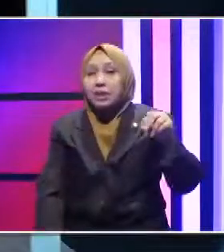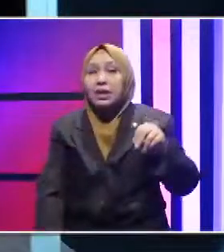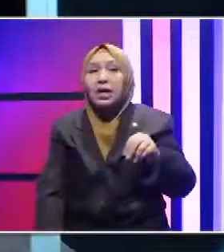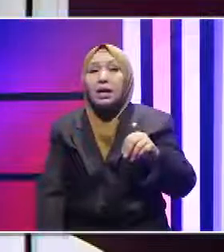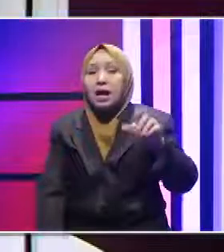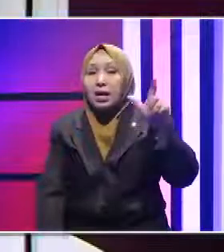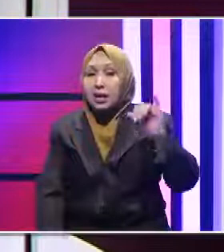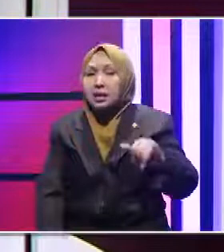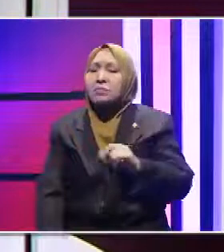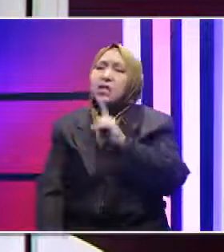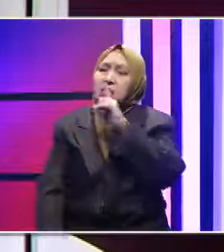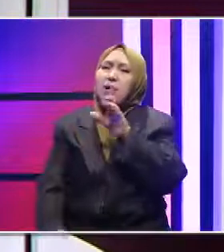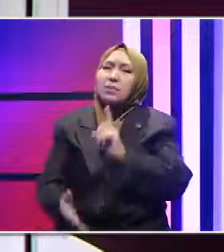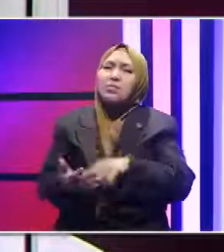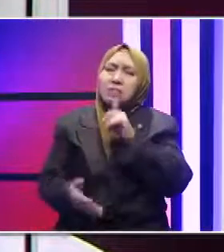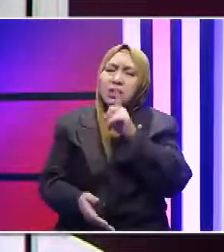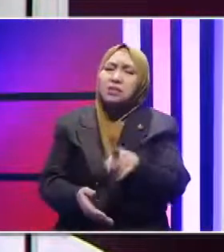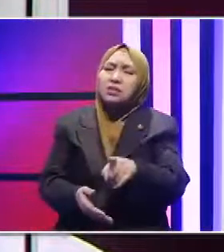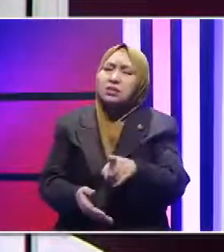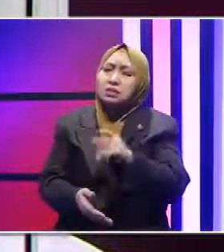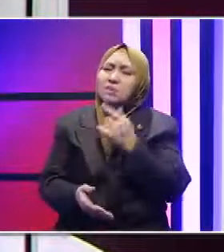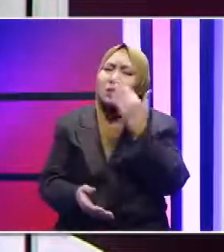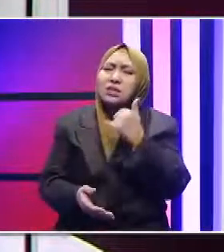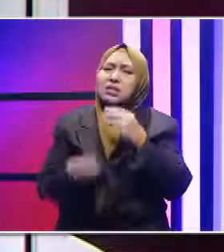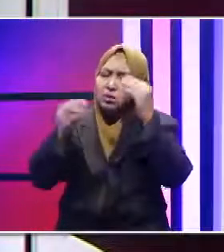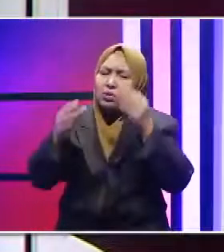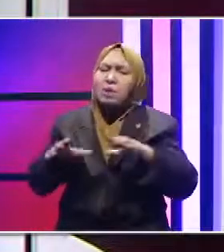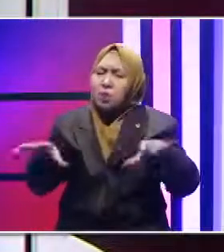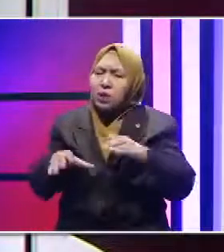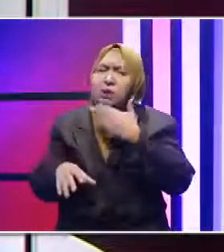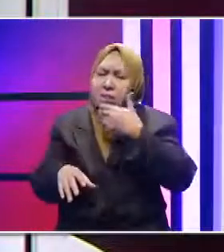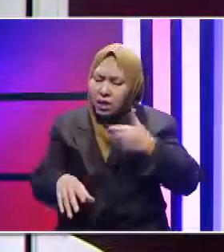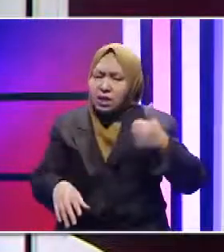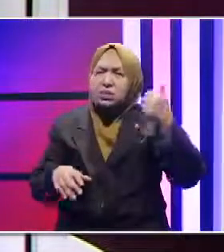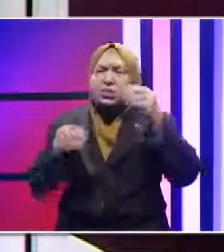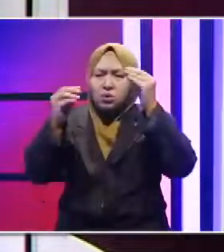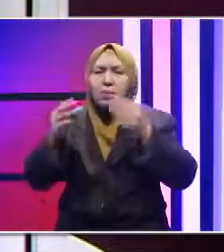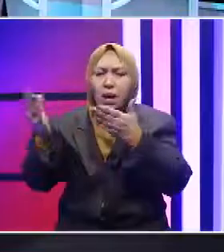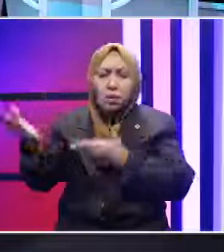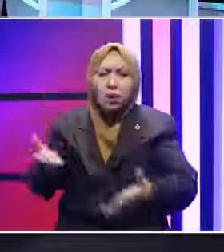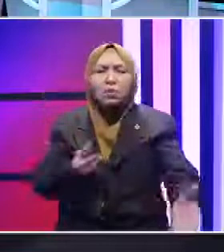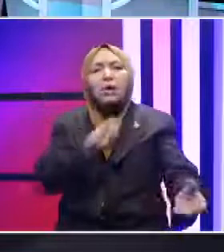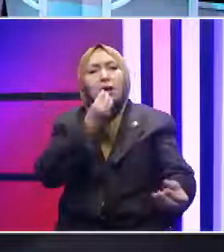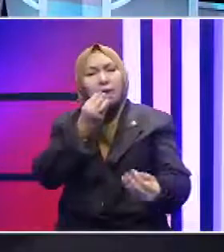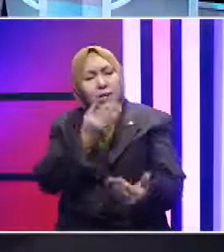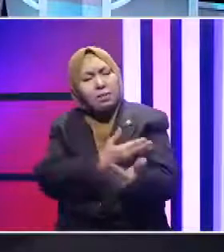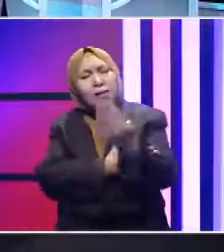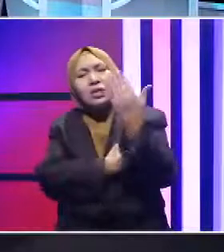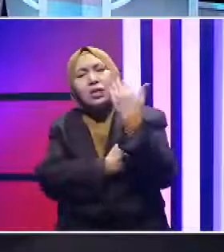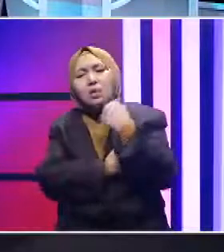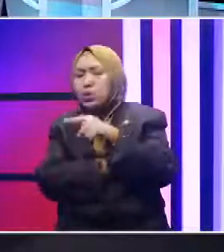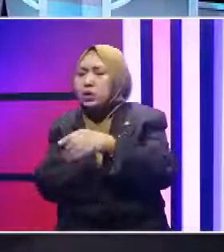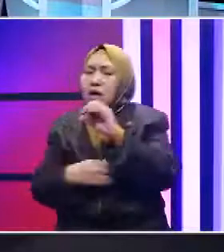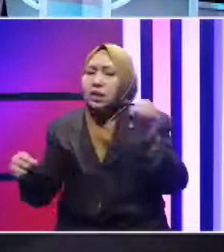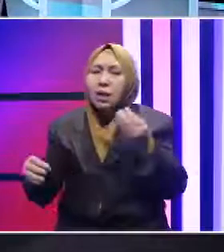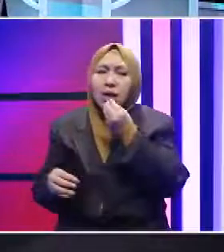Ali, sebenarnya apa sebenarnya masalah kau ni, kan? Cikgu dah buat yang terbaik, cikgu dah bawakan kamu makanan pagi-pagi, kamu ni tak ada